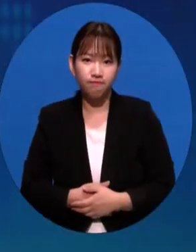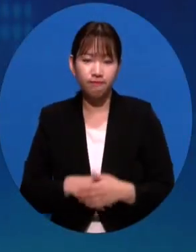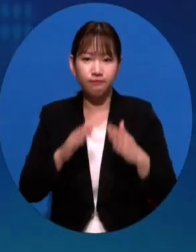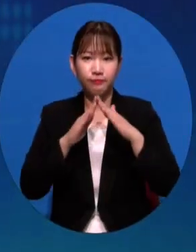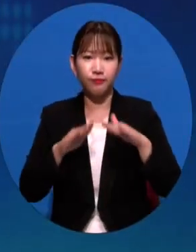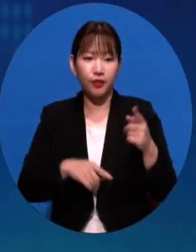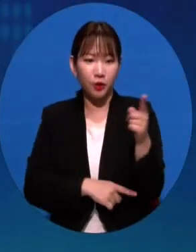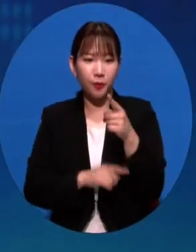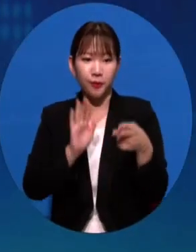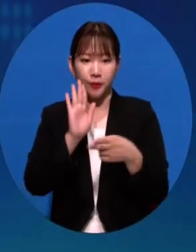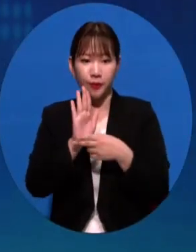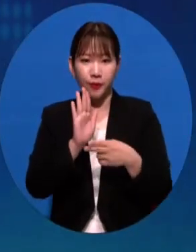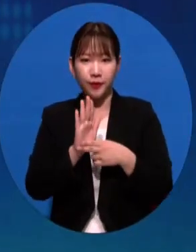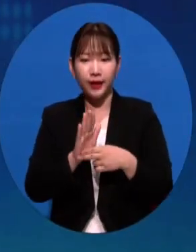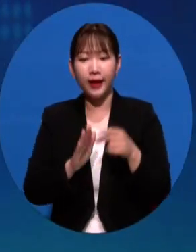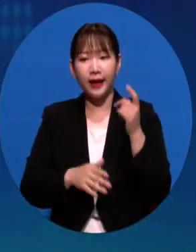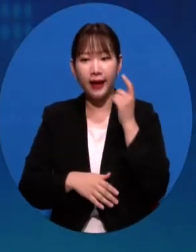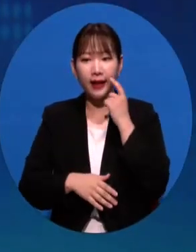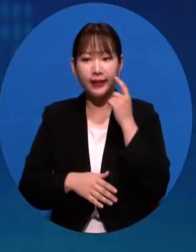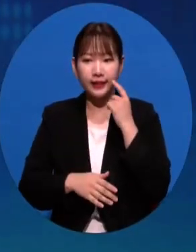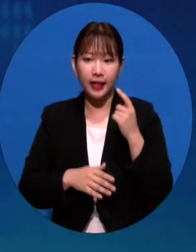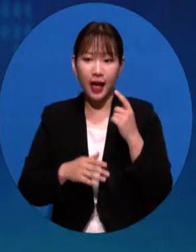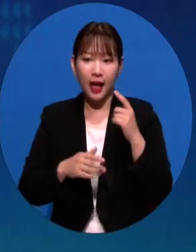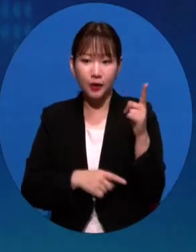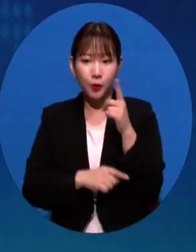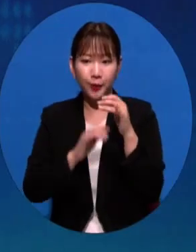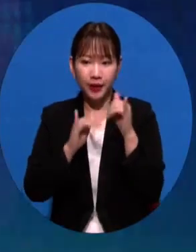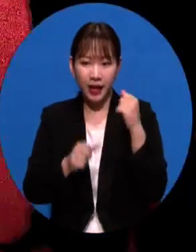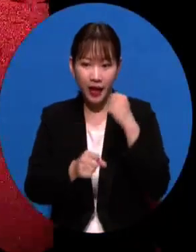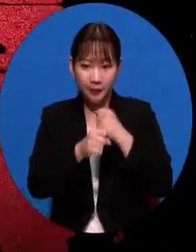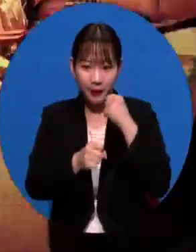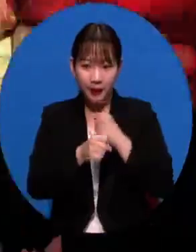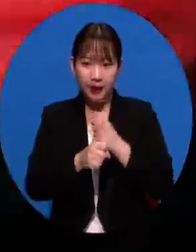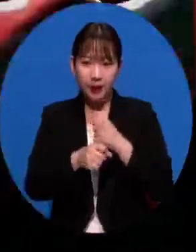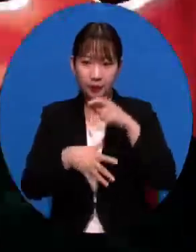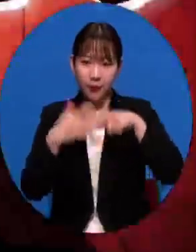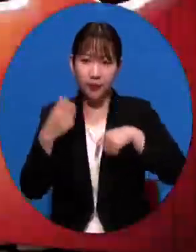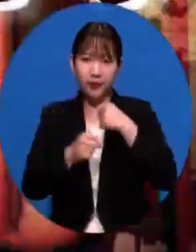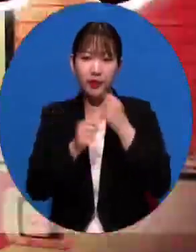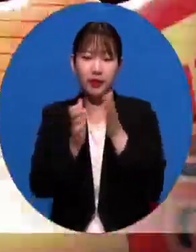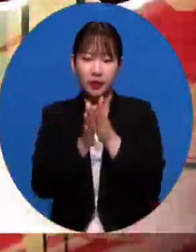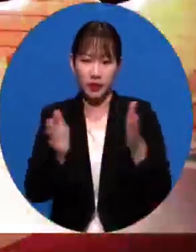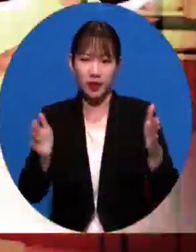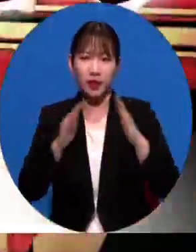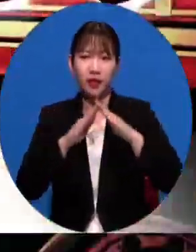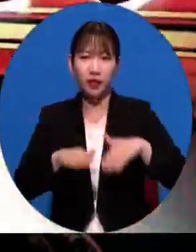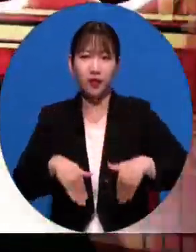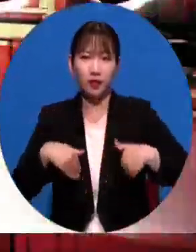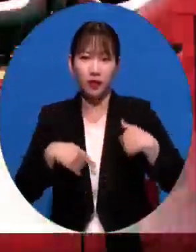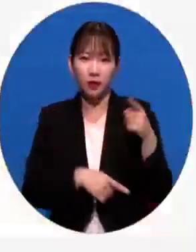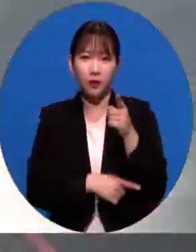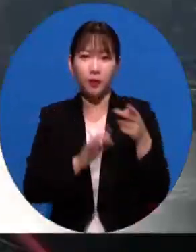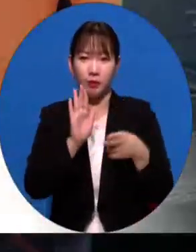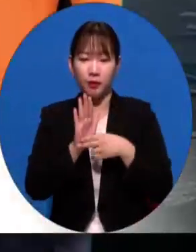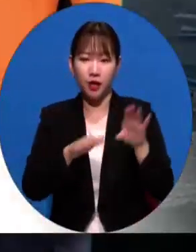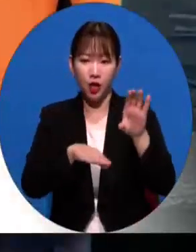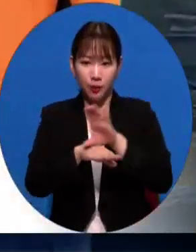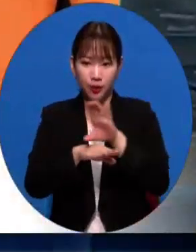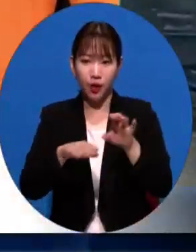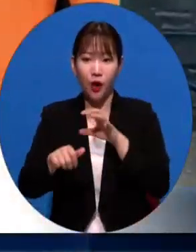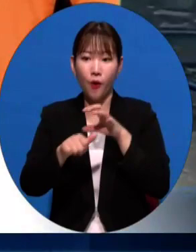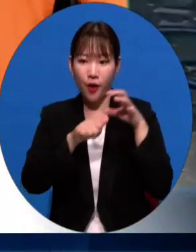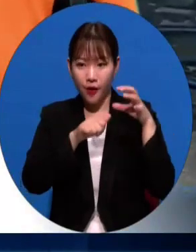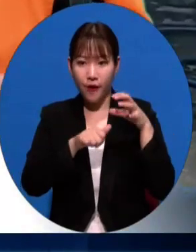전남 소방본부가 가상세계 소방관을 활용한 콘텐츠 제작에 나섰습니다. 전남 소방본부는 컴퓨터